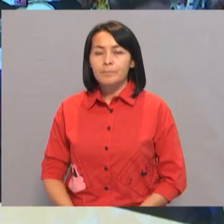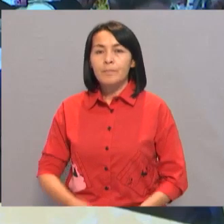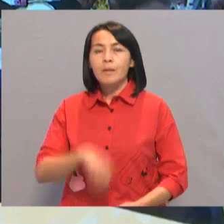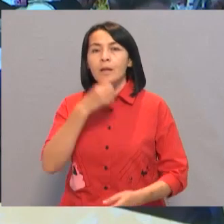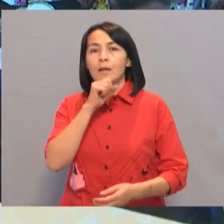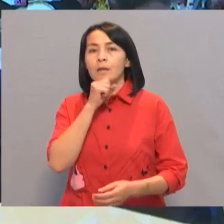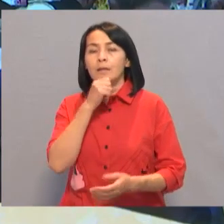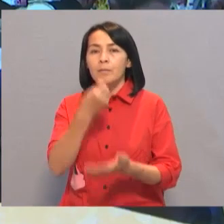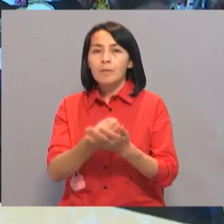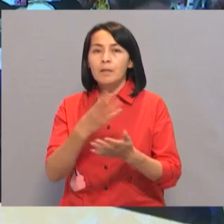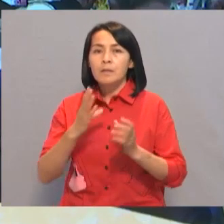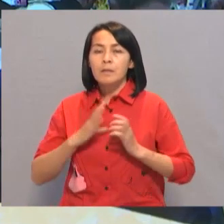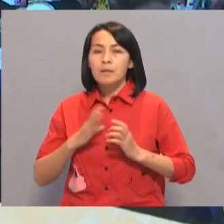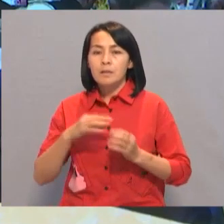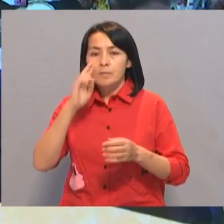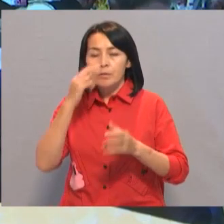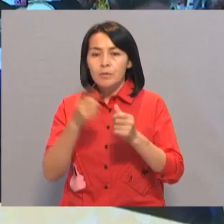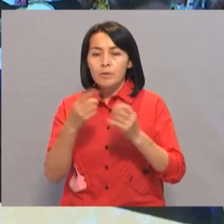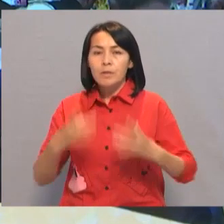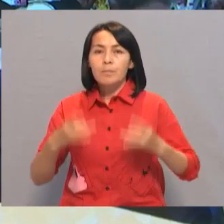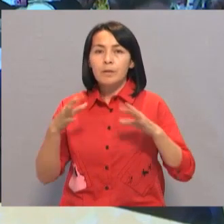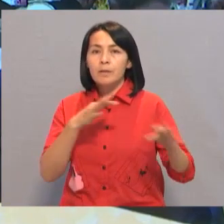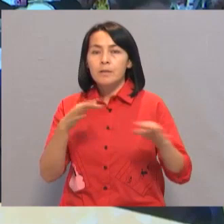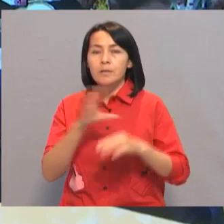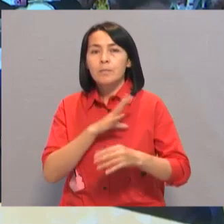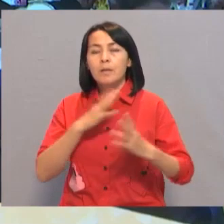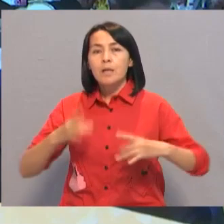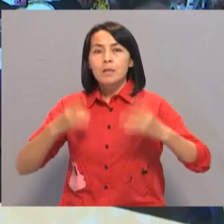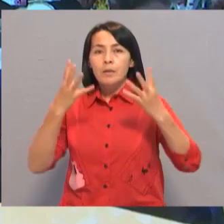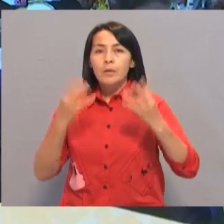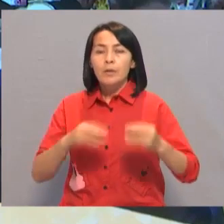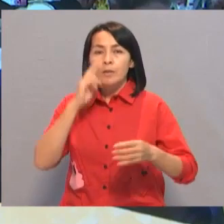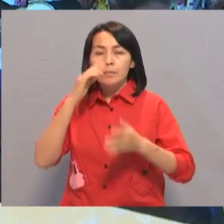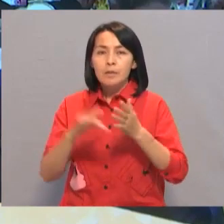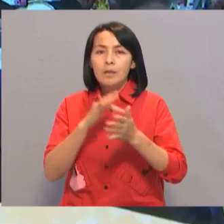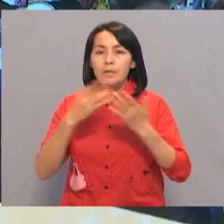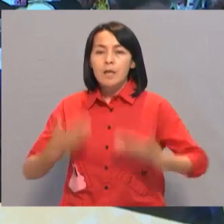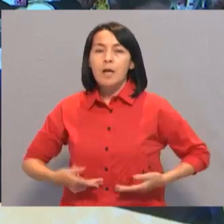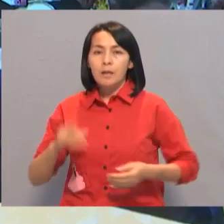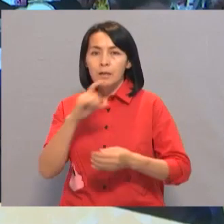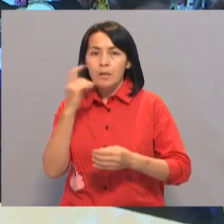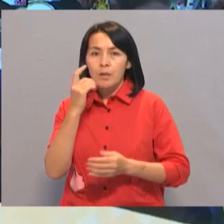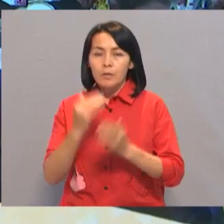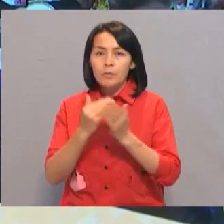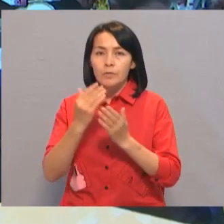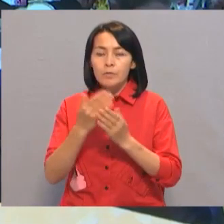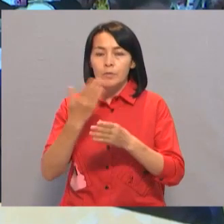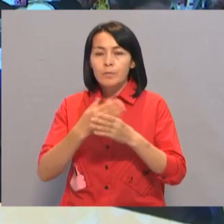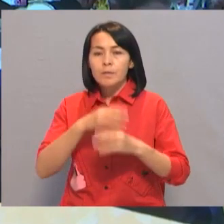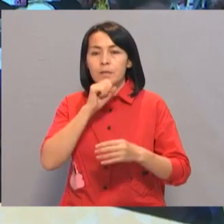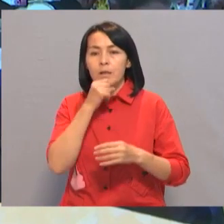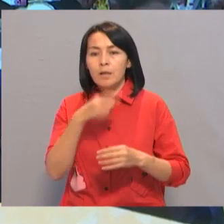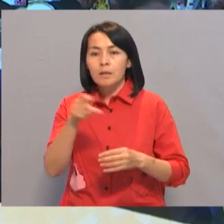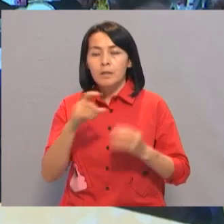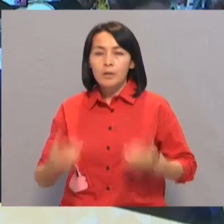Қарттарым асыл қазынам. Шымкентте осындай атаумен мерекелік жиын өтті. Салтанатты шарада мегаполистің әлеуметтік экономикалық өсуіне үлес қосатын